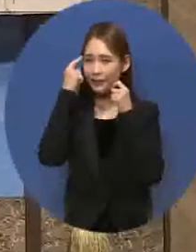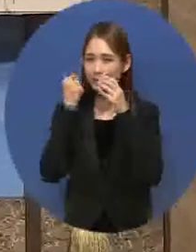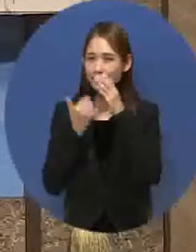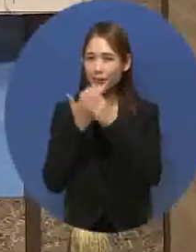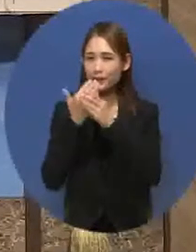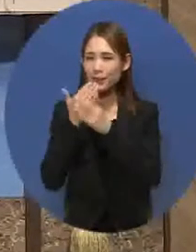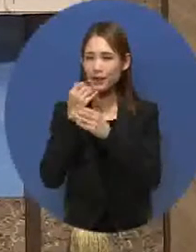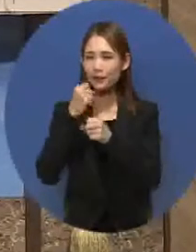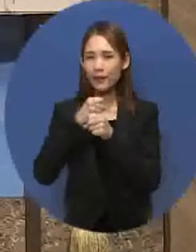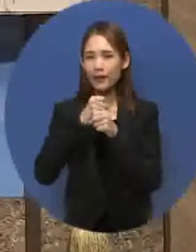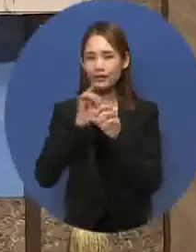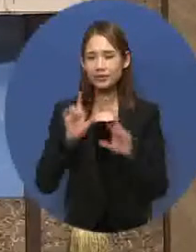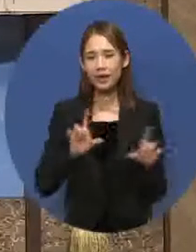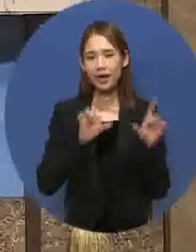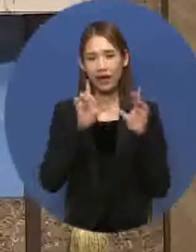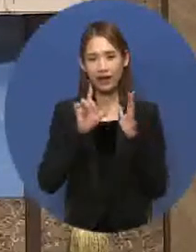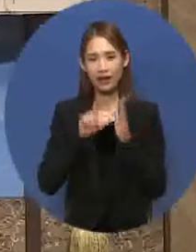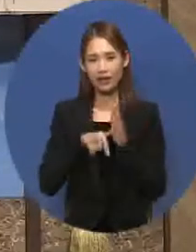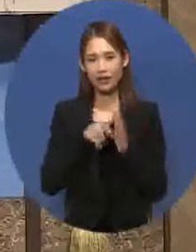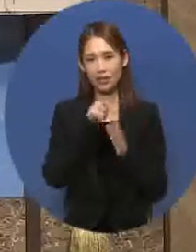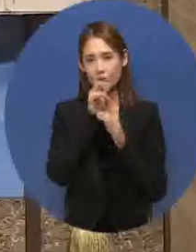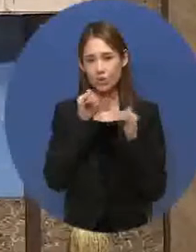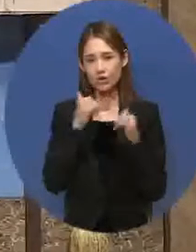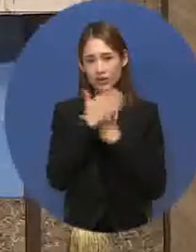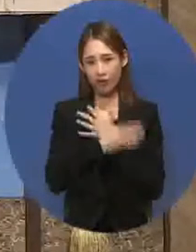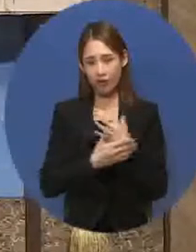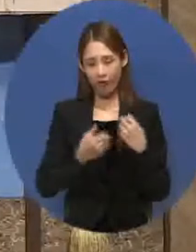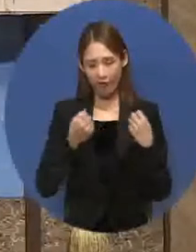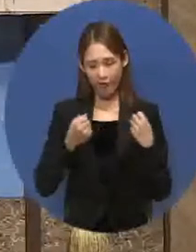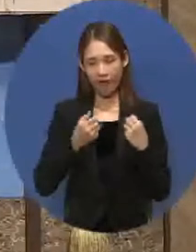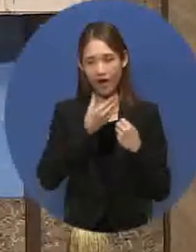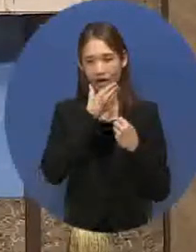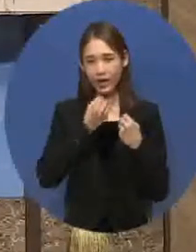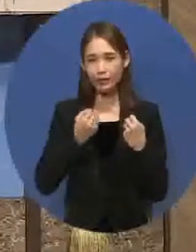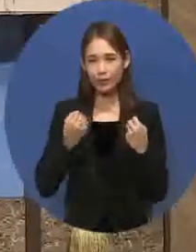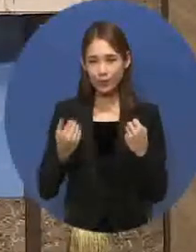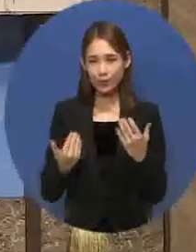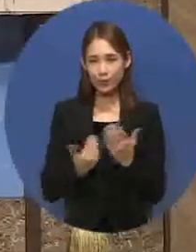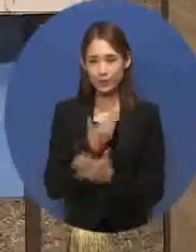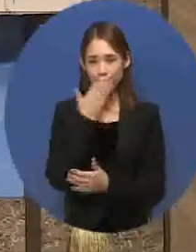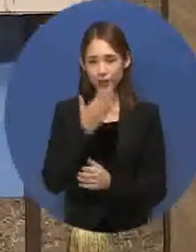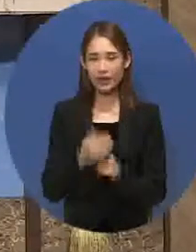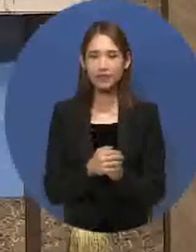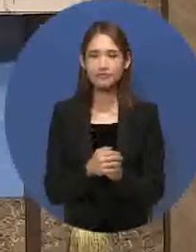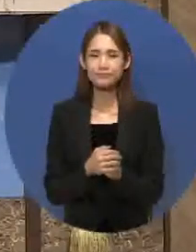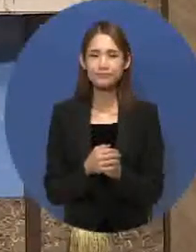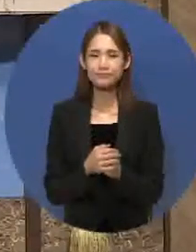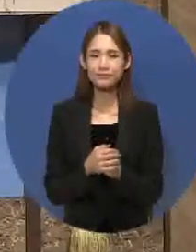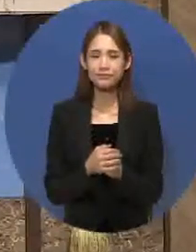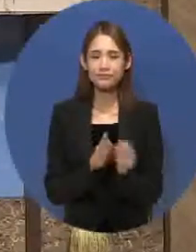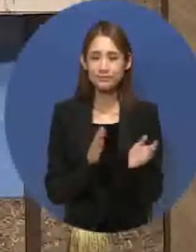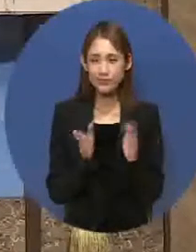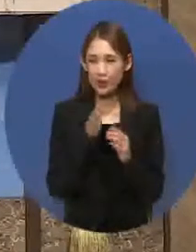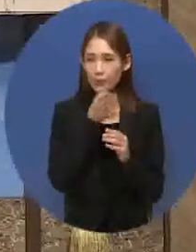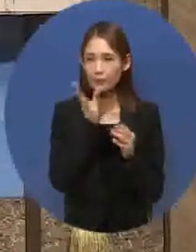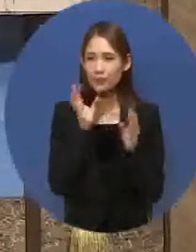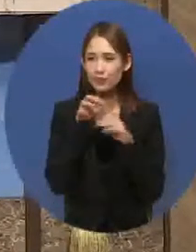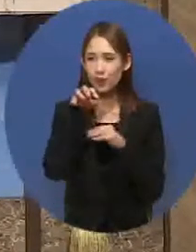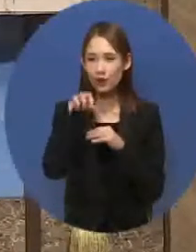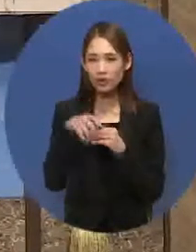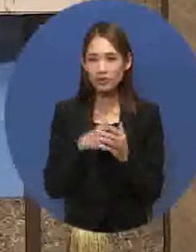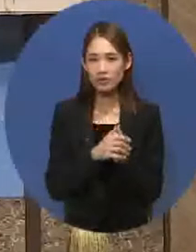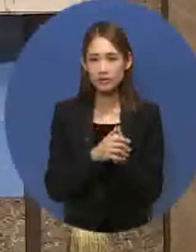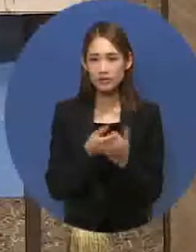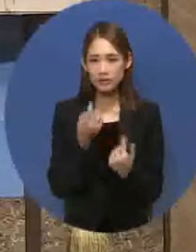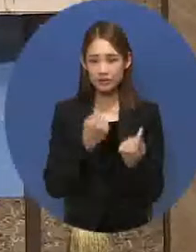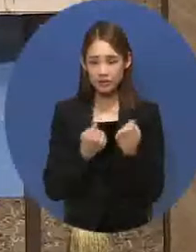모습으로 살아갈 때 예. 노인들이 건강하고 행복해질 수가 있습니다. 예. 그래서